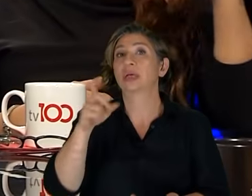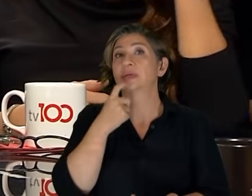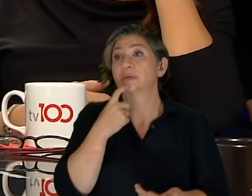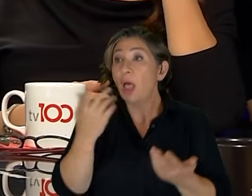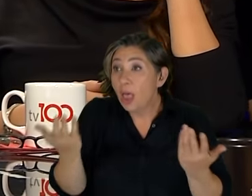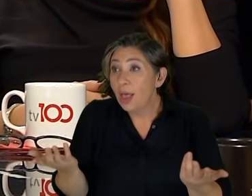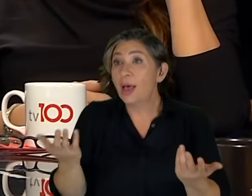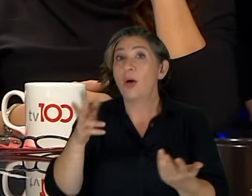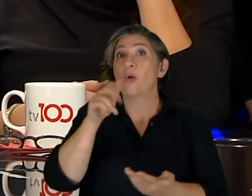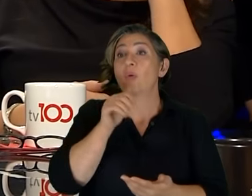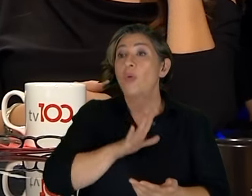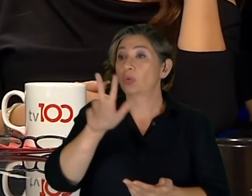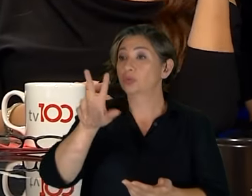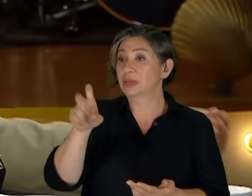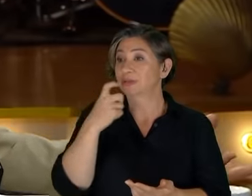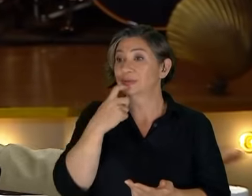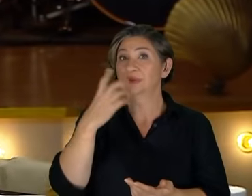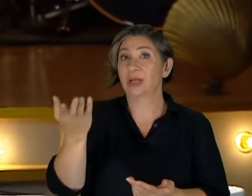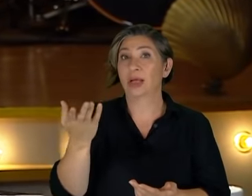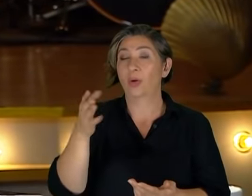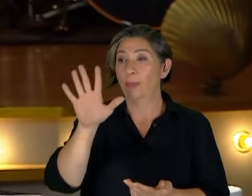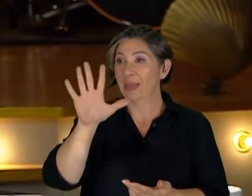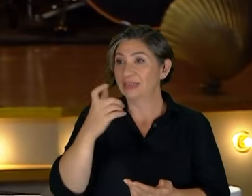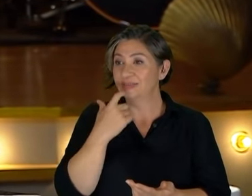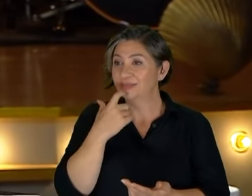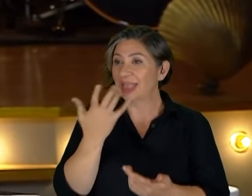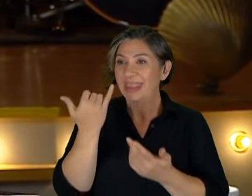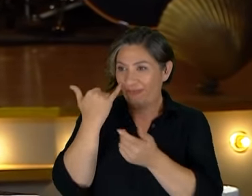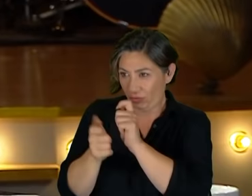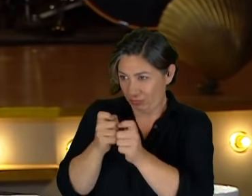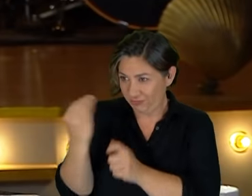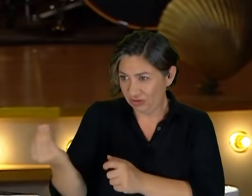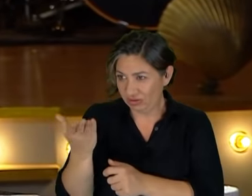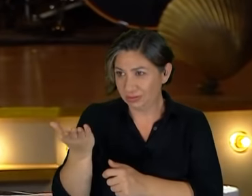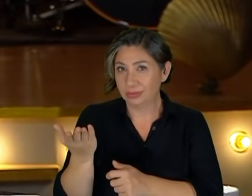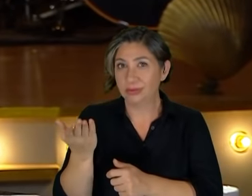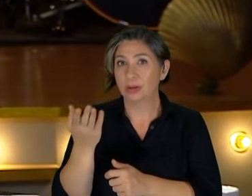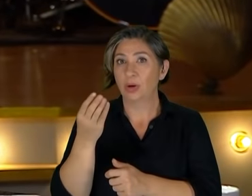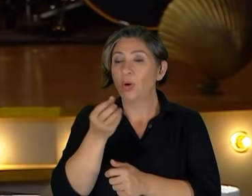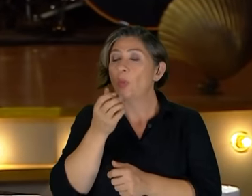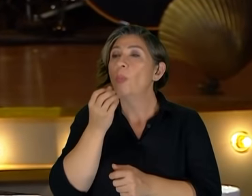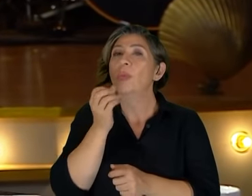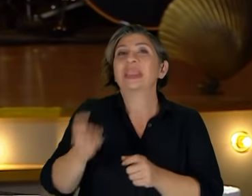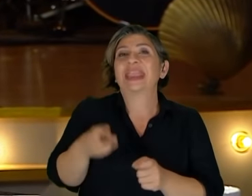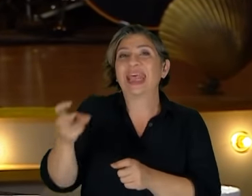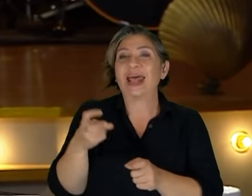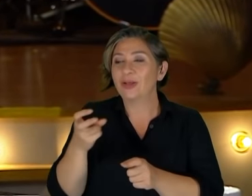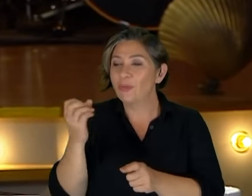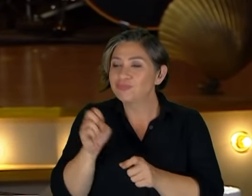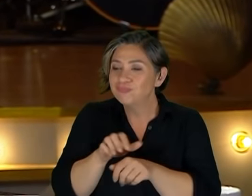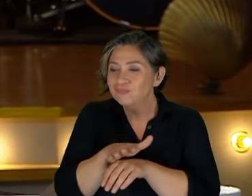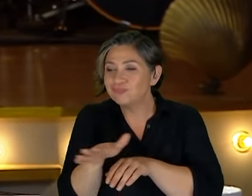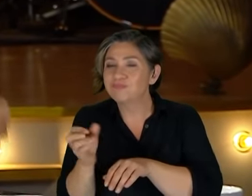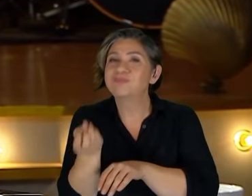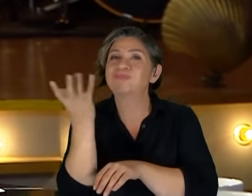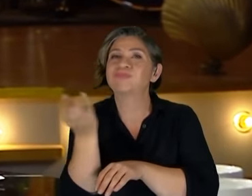yaşında. Oğlan 38 yaşında ne ona 5 yaşındayken ne alabilirdin? Buharlı tren. Buharlı